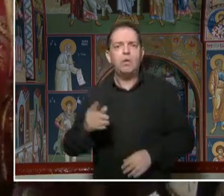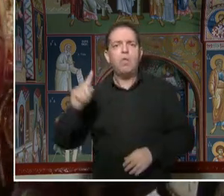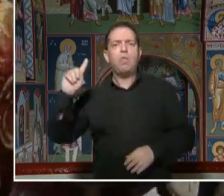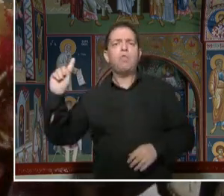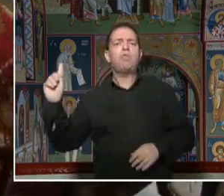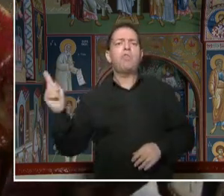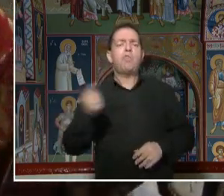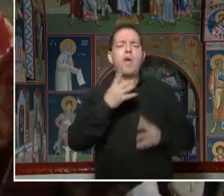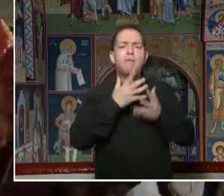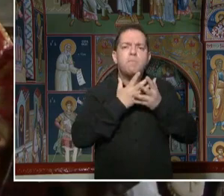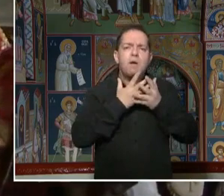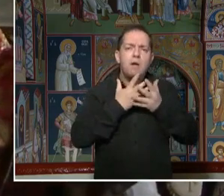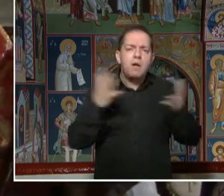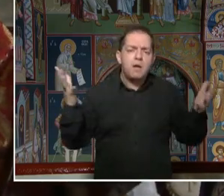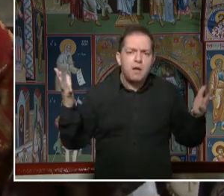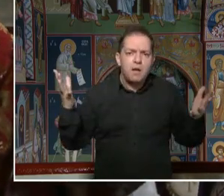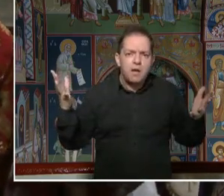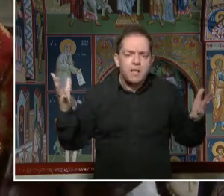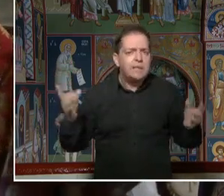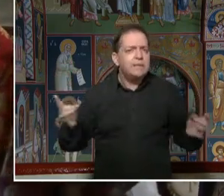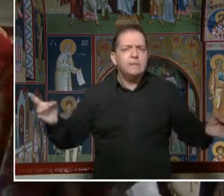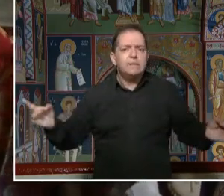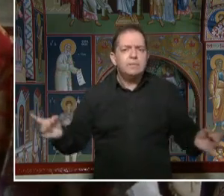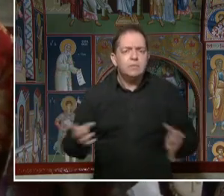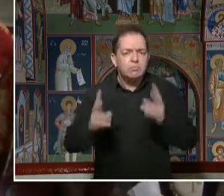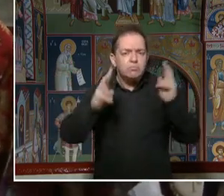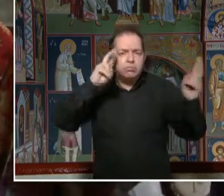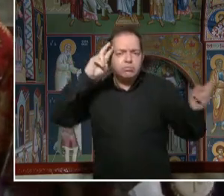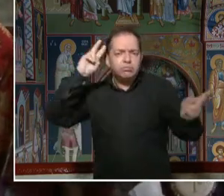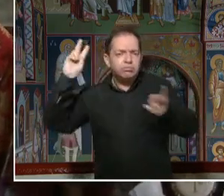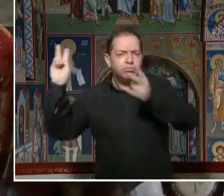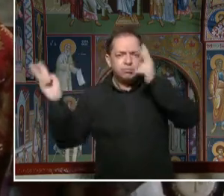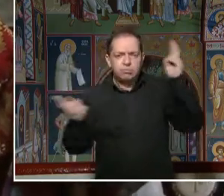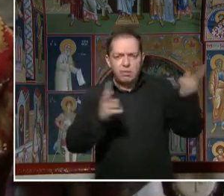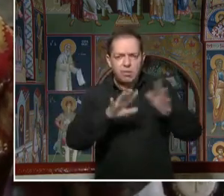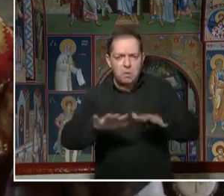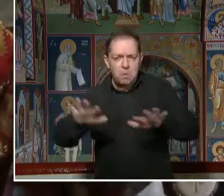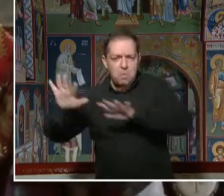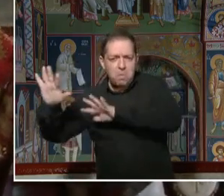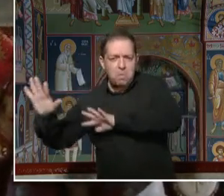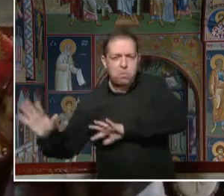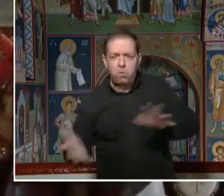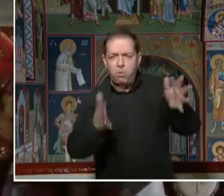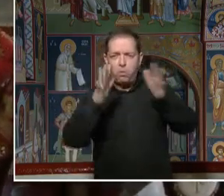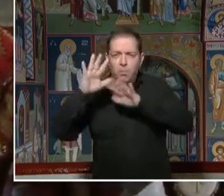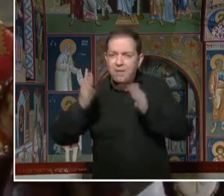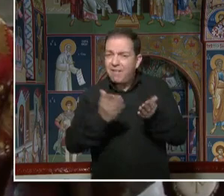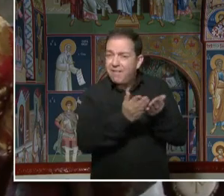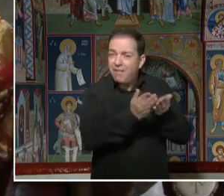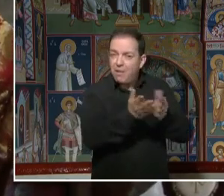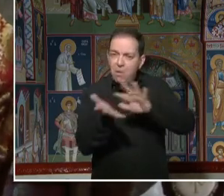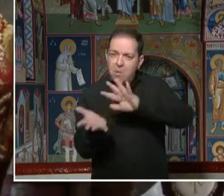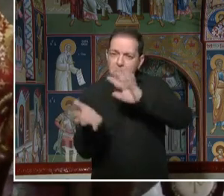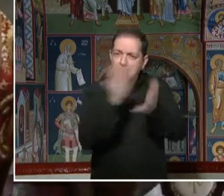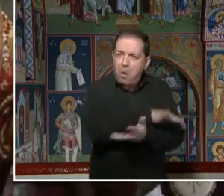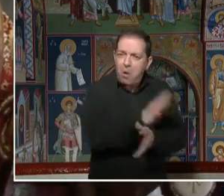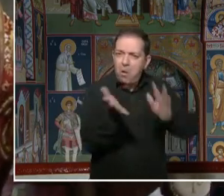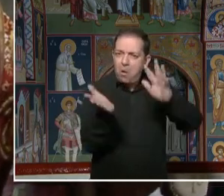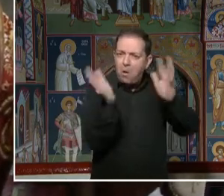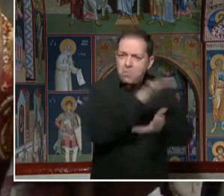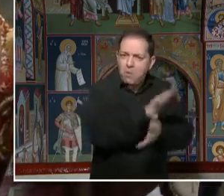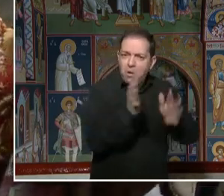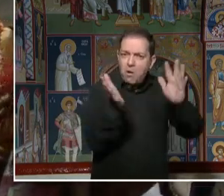Μέγα θαύμα, περίεργη τρικυμία ανέτρεψε τον στόλο των αβάρων, και οι